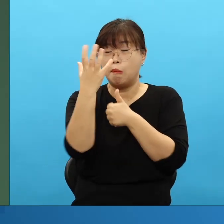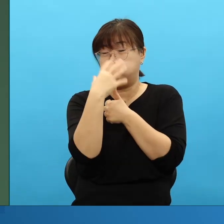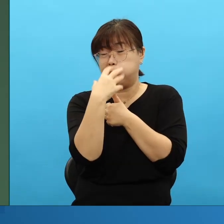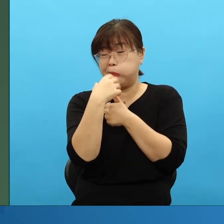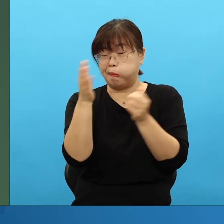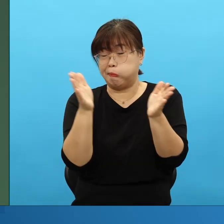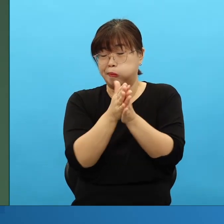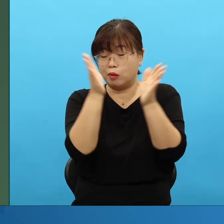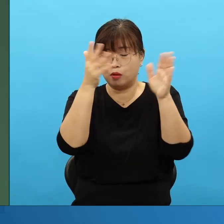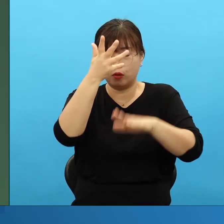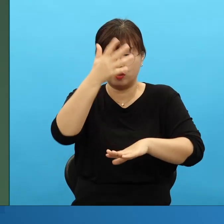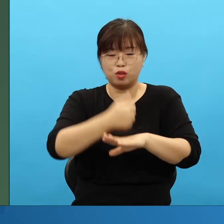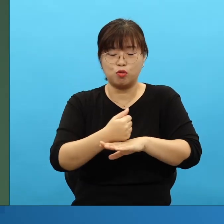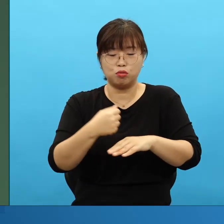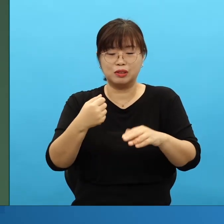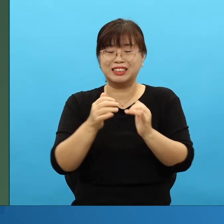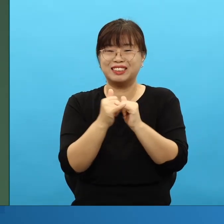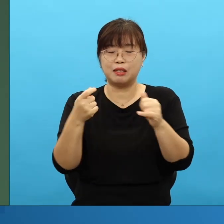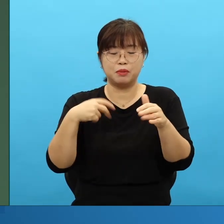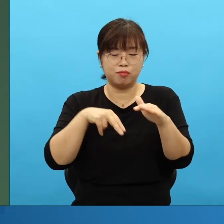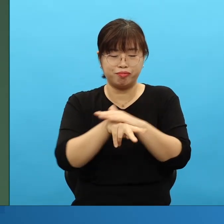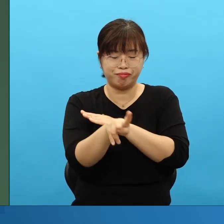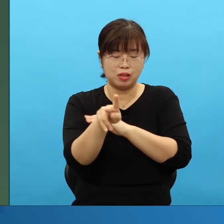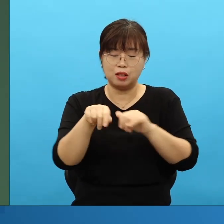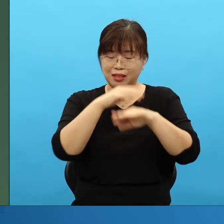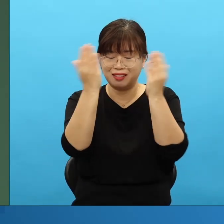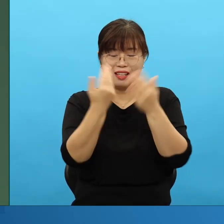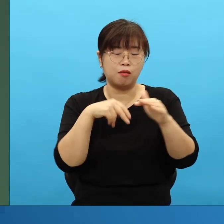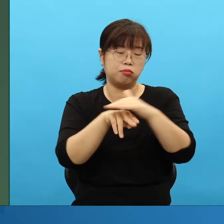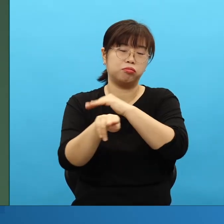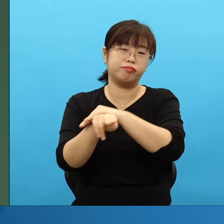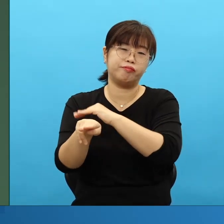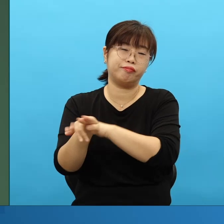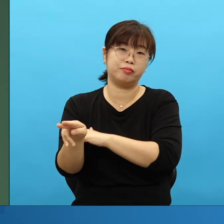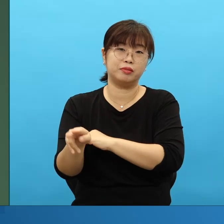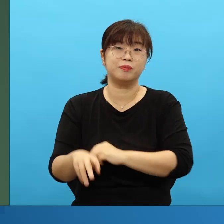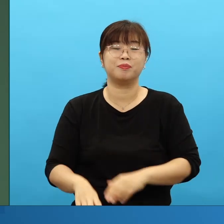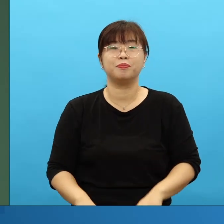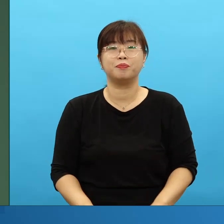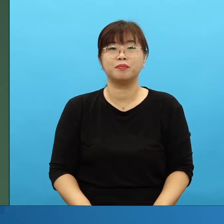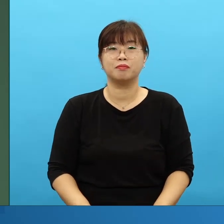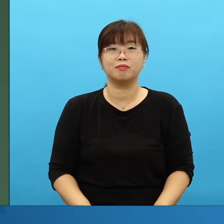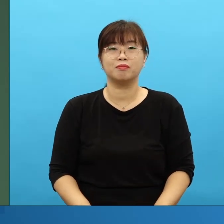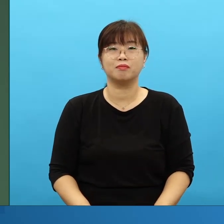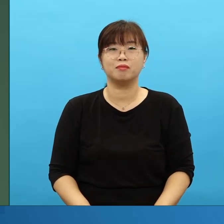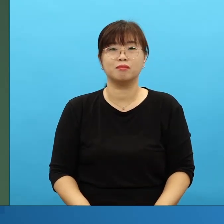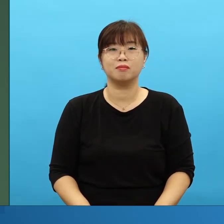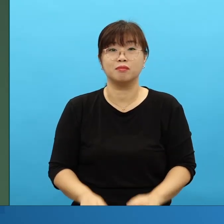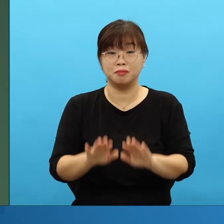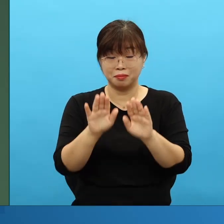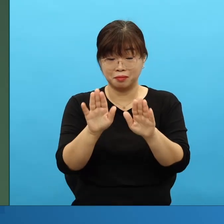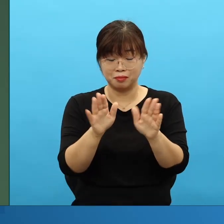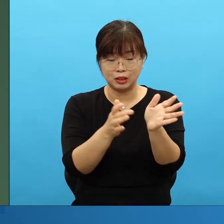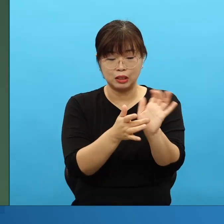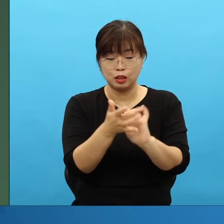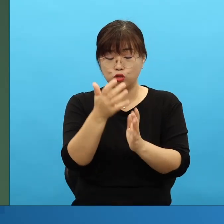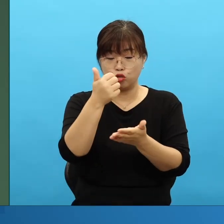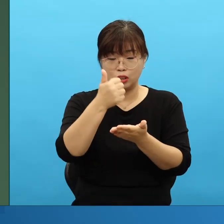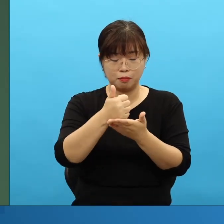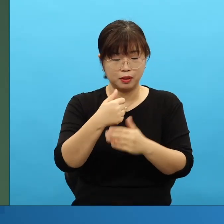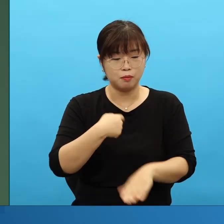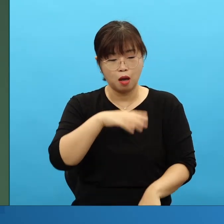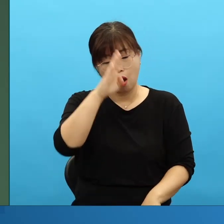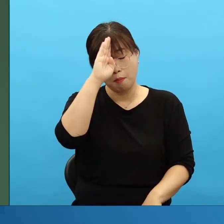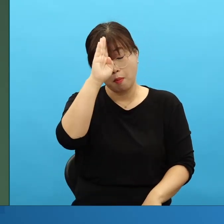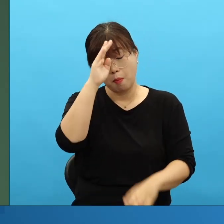예수님이 병 고치는데 우리 같으면 생을 걸고 저분이 나를 살려주기 때문에 나도 저분이 죽겠다 일어나와야 되네. 다 도망가 버린 거죠. Jesus